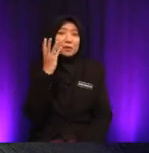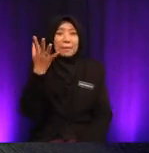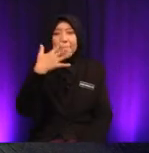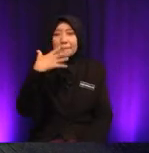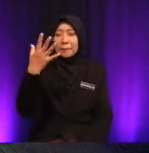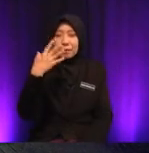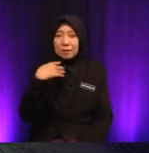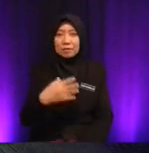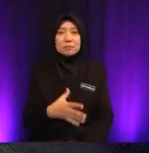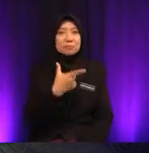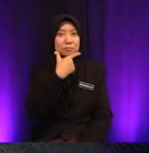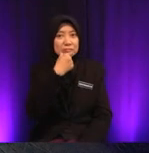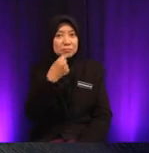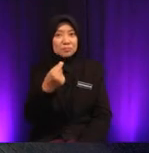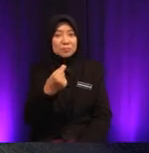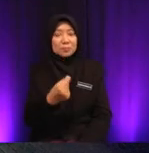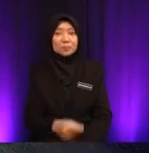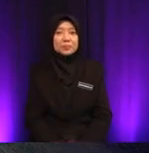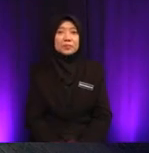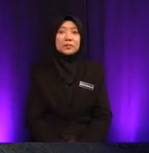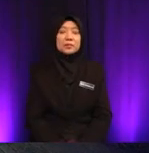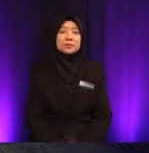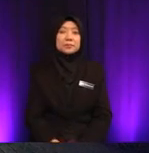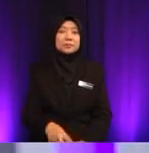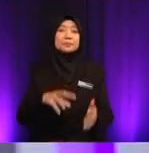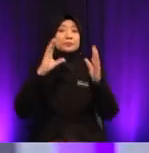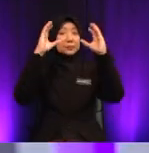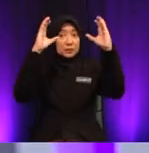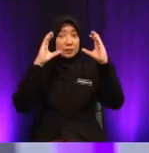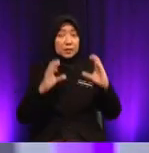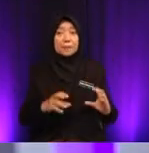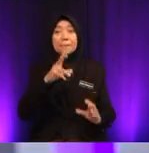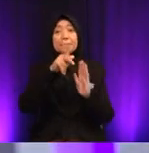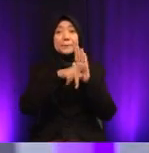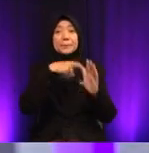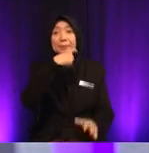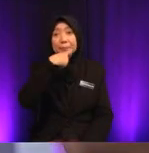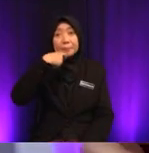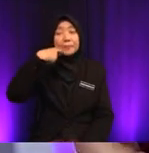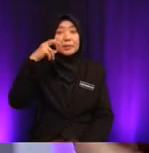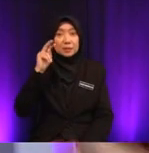ini dikering ini kita bagi kaidah apa pengeringan yes